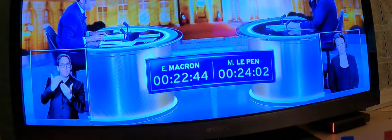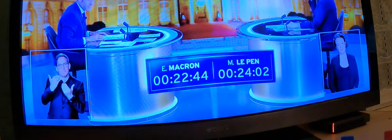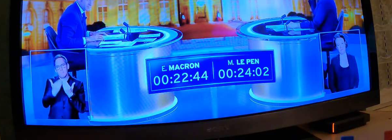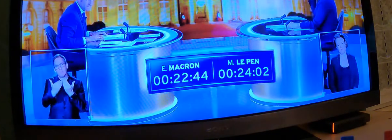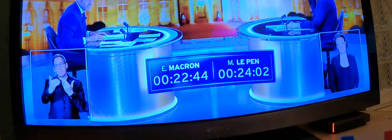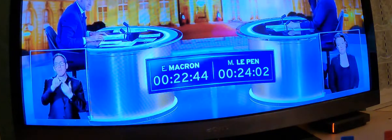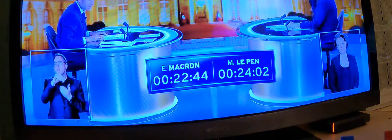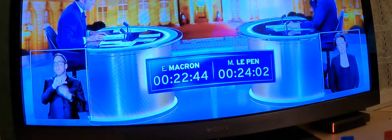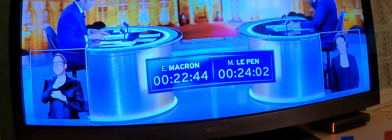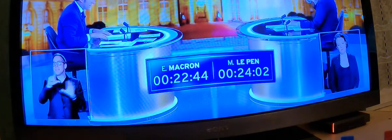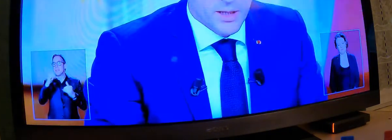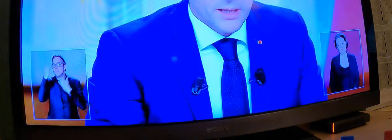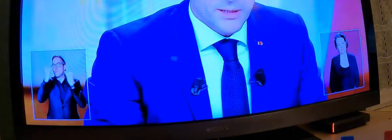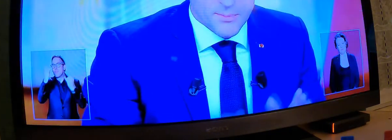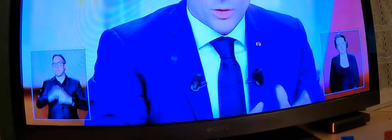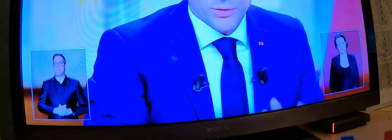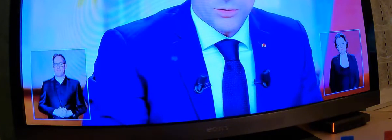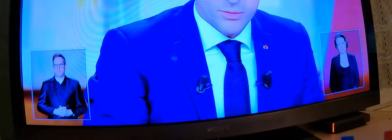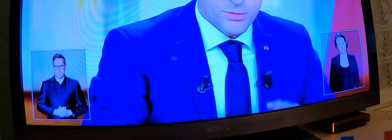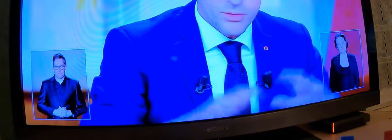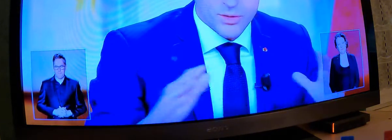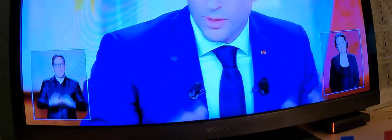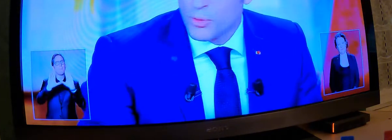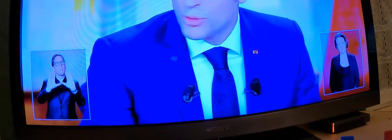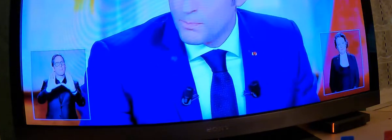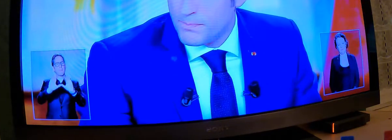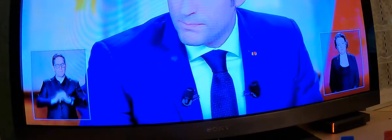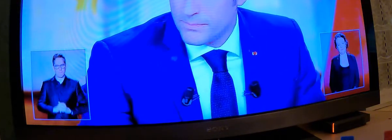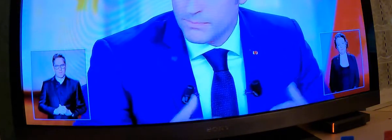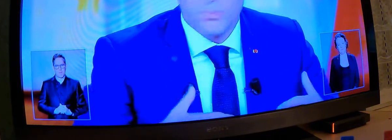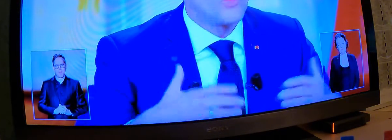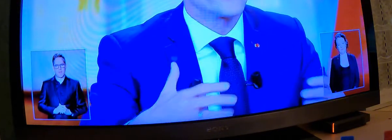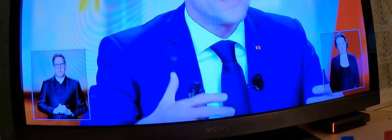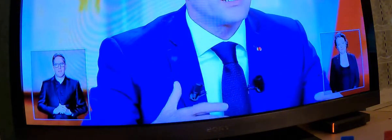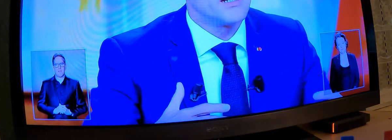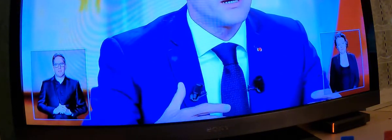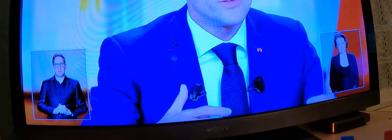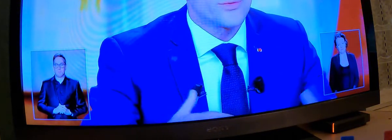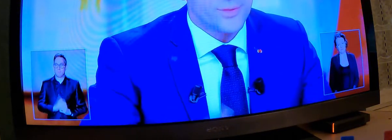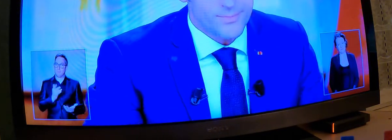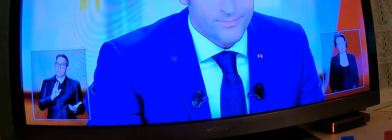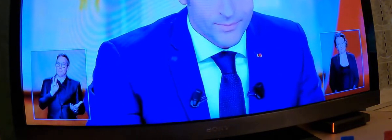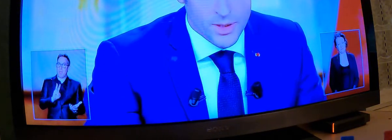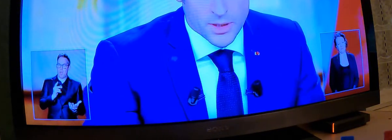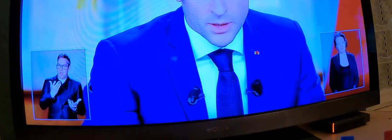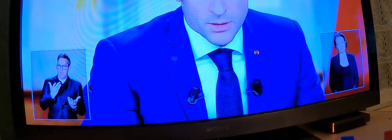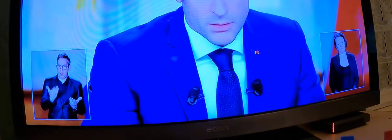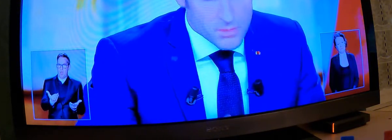en 2027? Oui, d'abord, on a beaucoup de progrès à financer